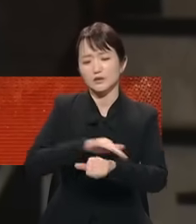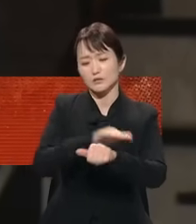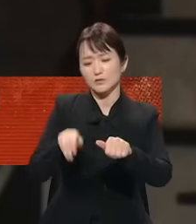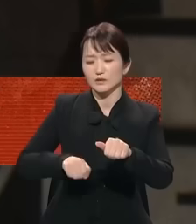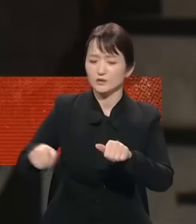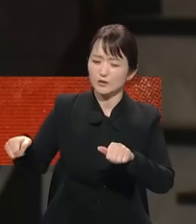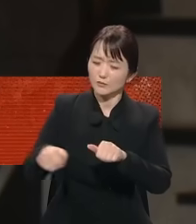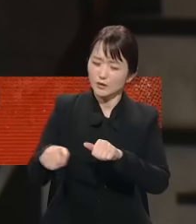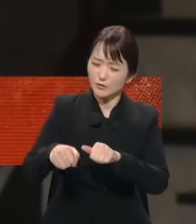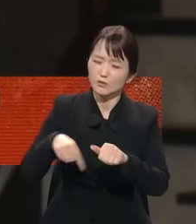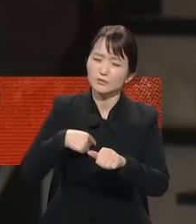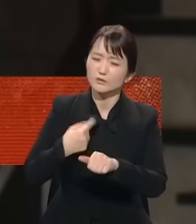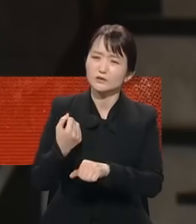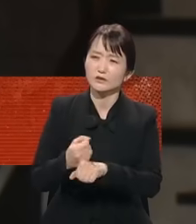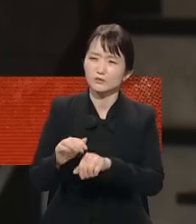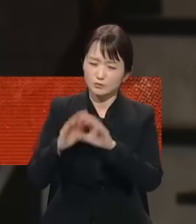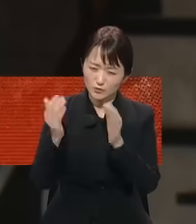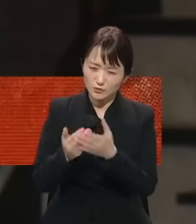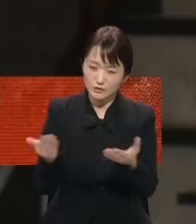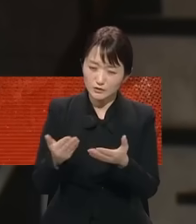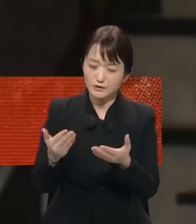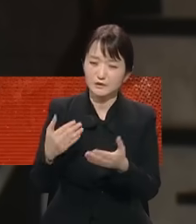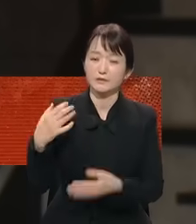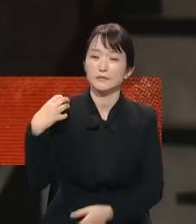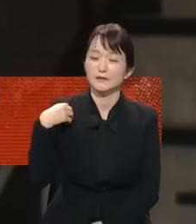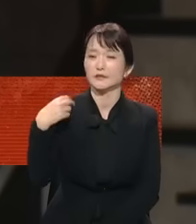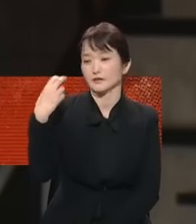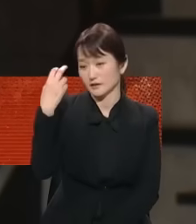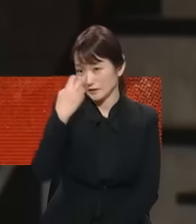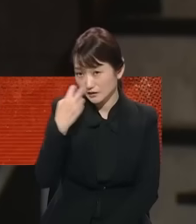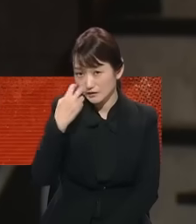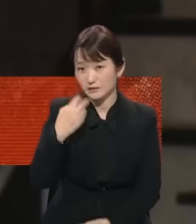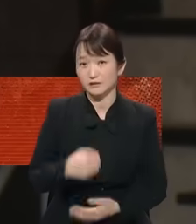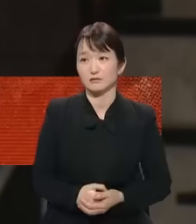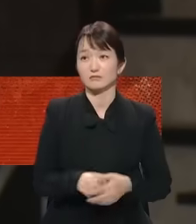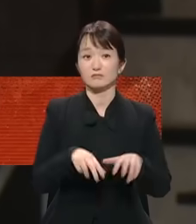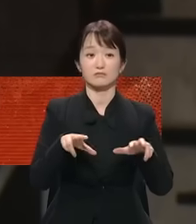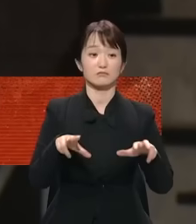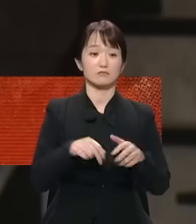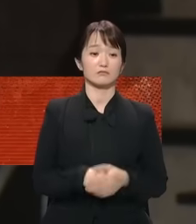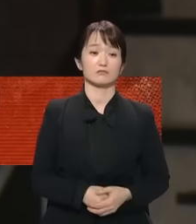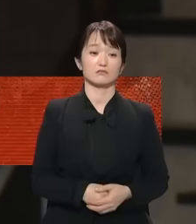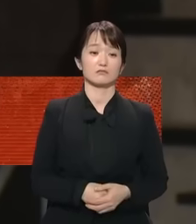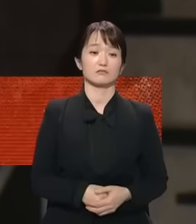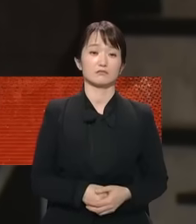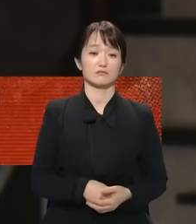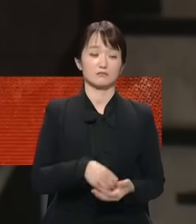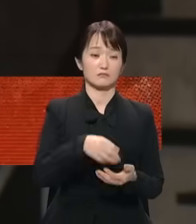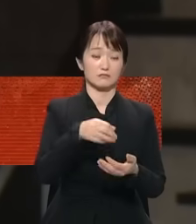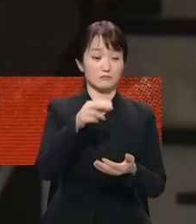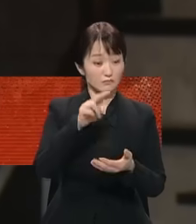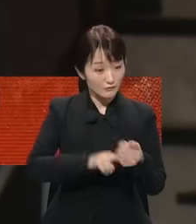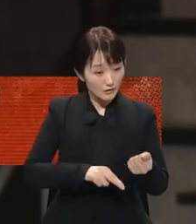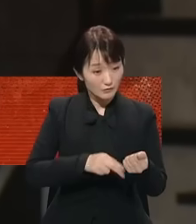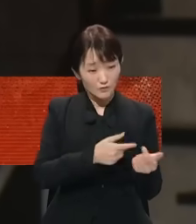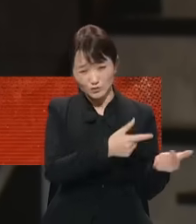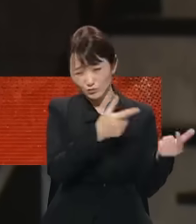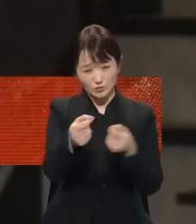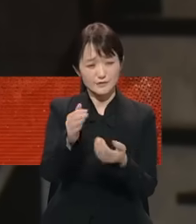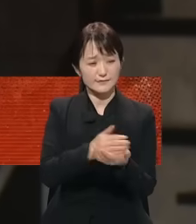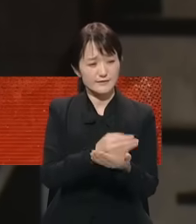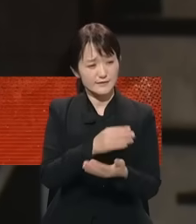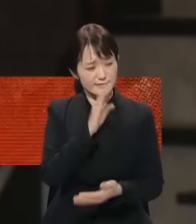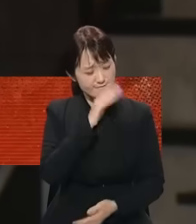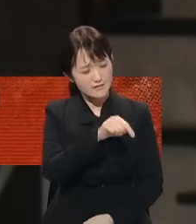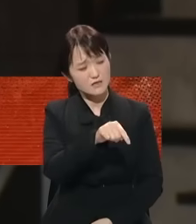했죠. 그다음에 뭐 여태까지 모든 거 다 관리하고 혼자서 다 했는데 이제 와서 또 똑같이 나누자고 얘기하니까 참 괘씸하고